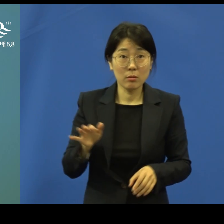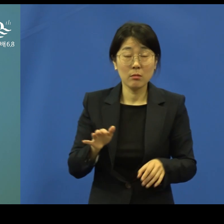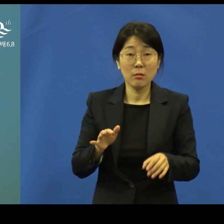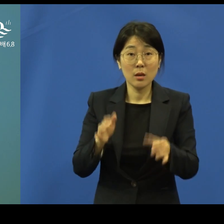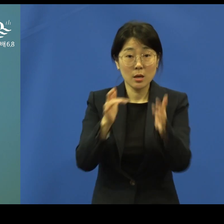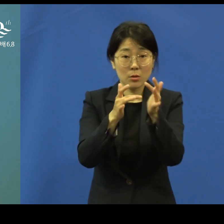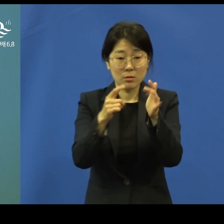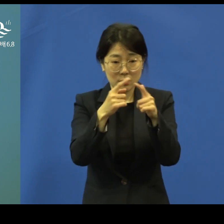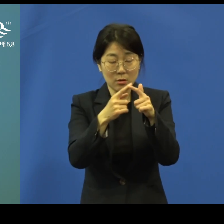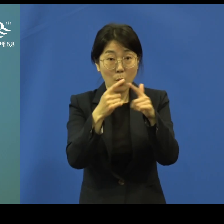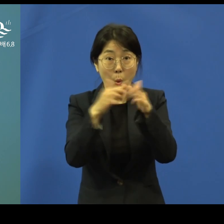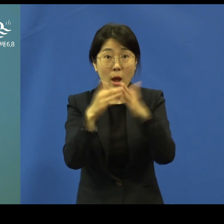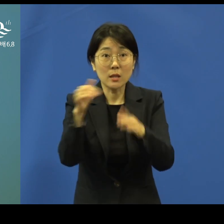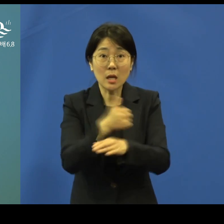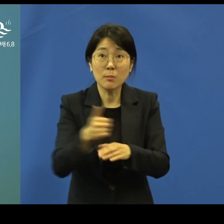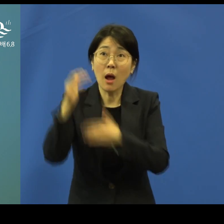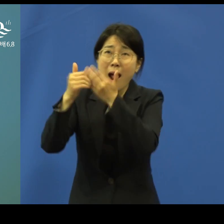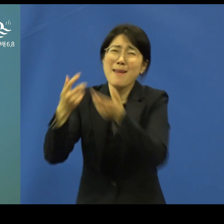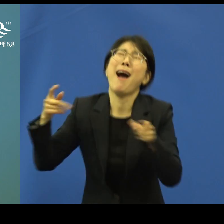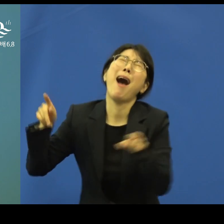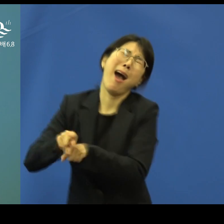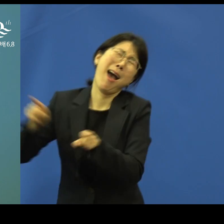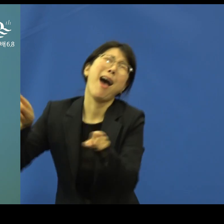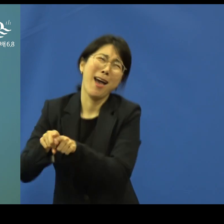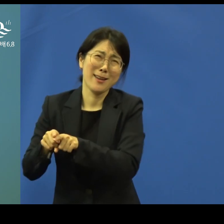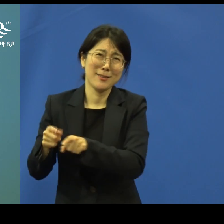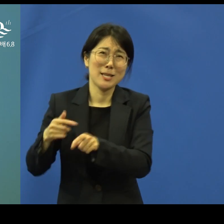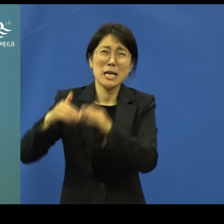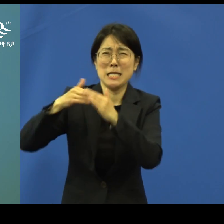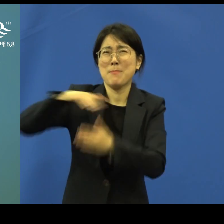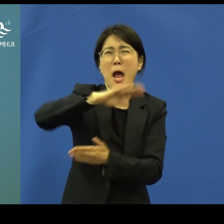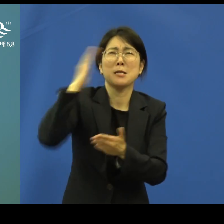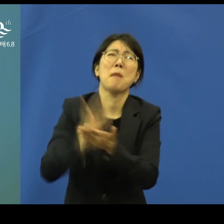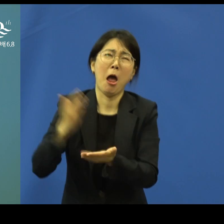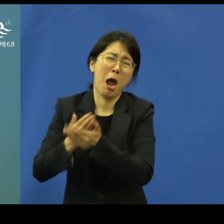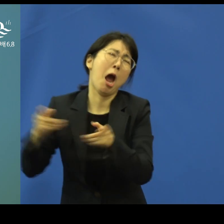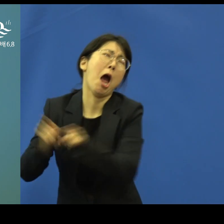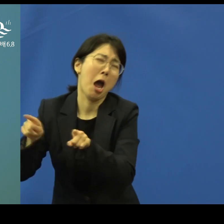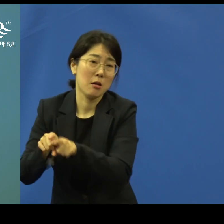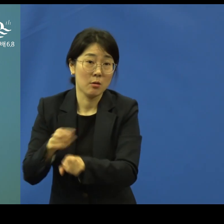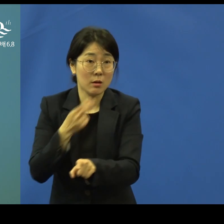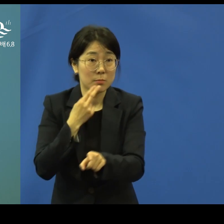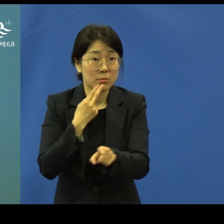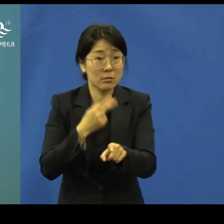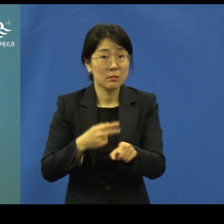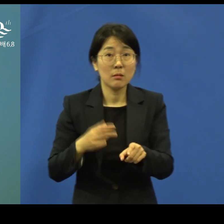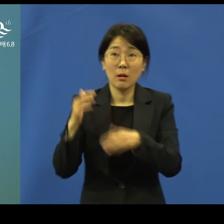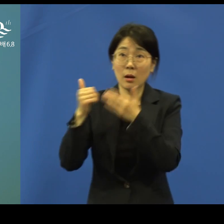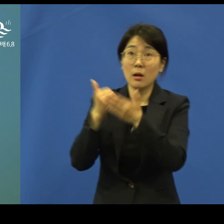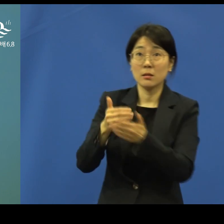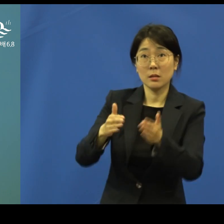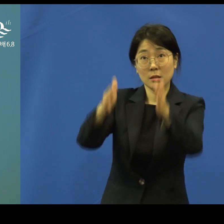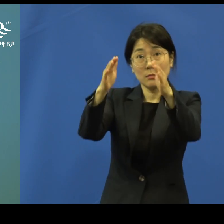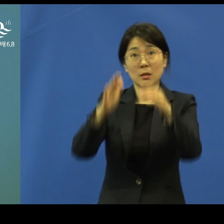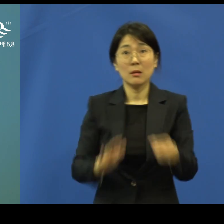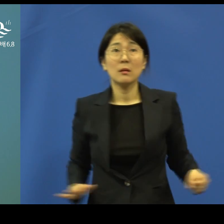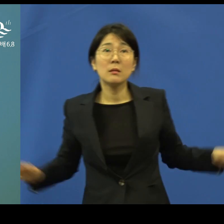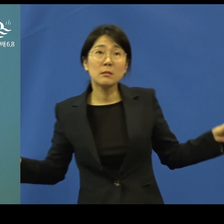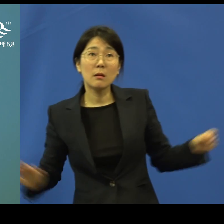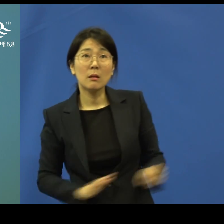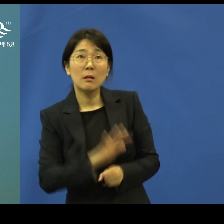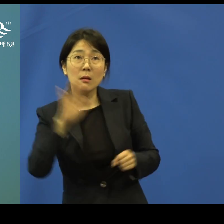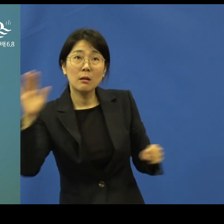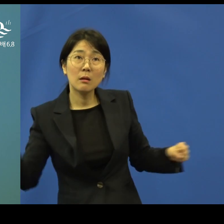그런데 여러분, 우리는 하나님과 우리의 관계에서 우리의 신앙은 그럴 수 없어요. 여러분, 우리 인간은 뭔가